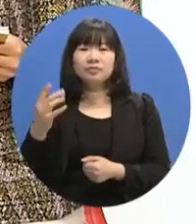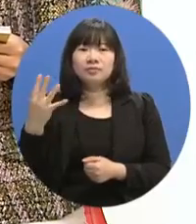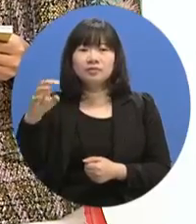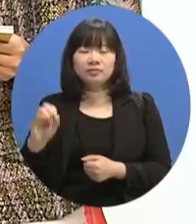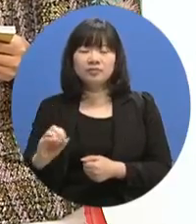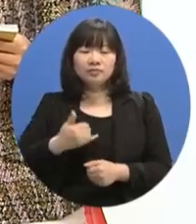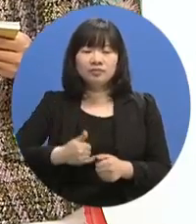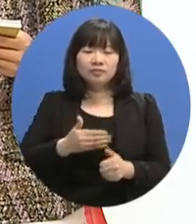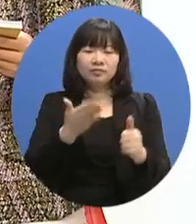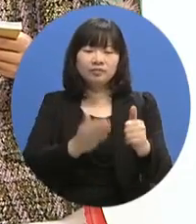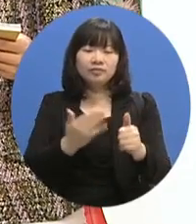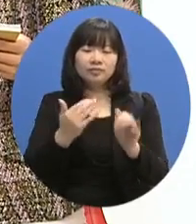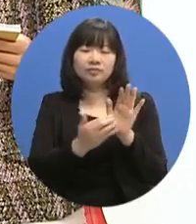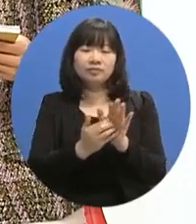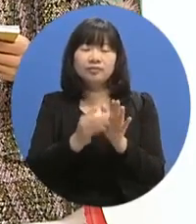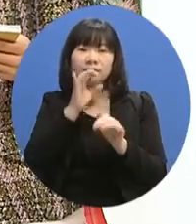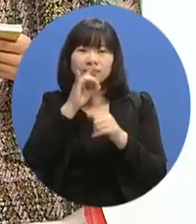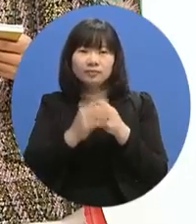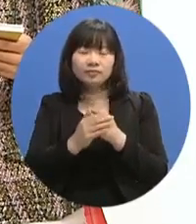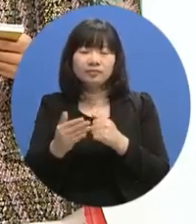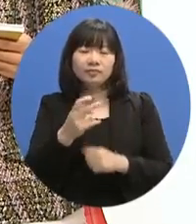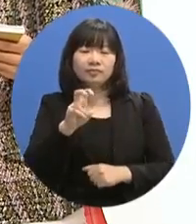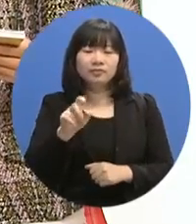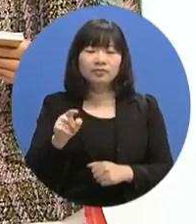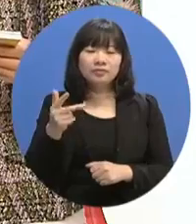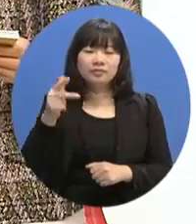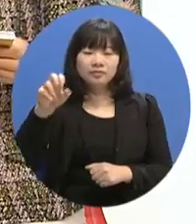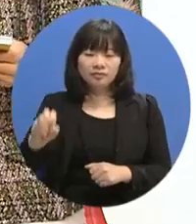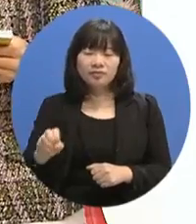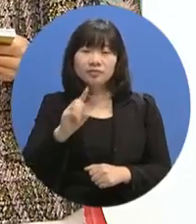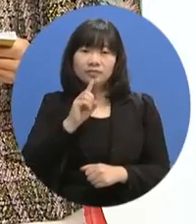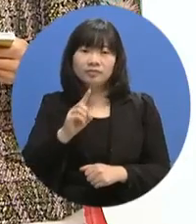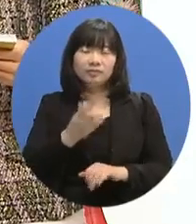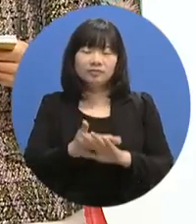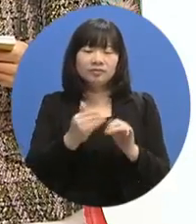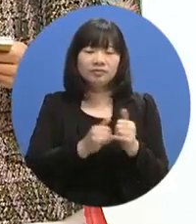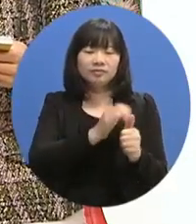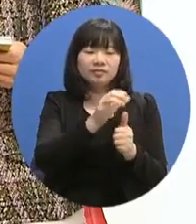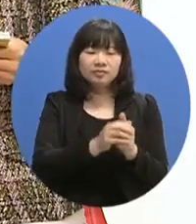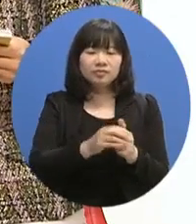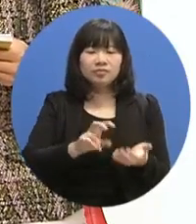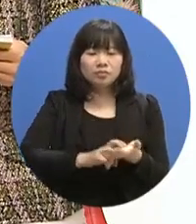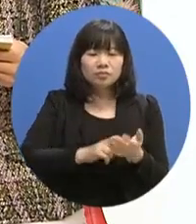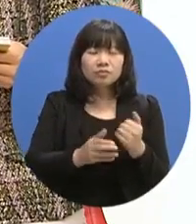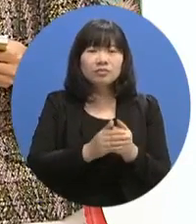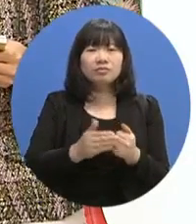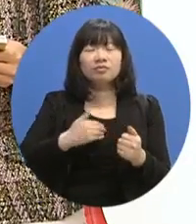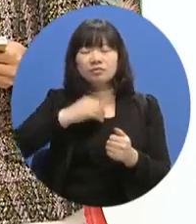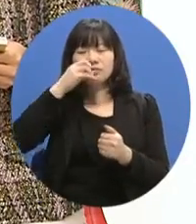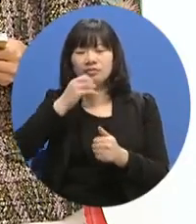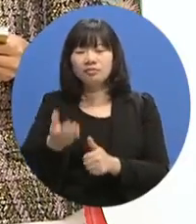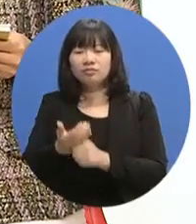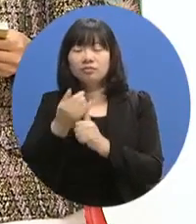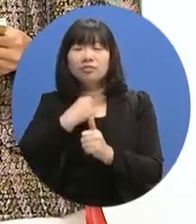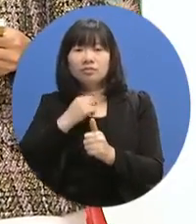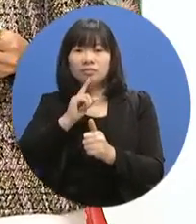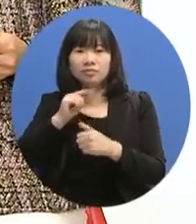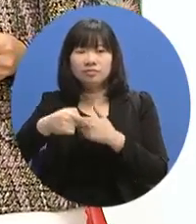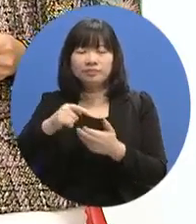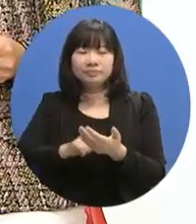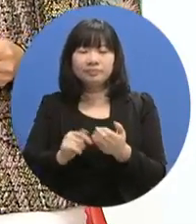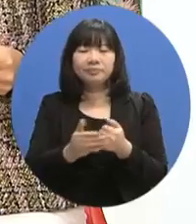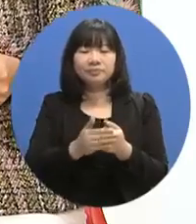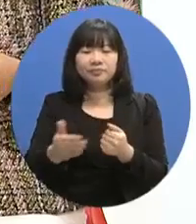자녀의 부탁을 거절할 수가 없어서가 20.7%라고 합니다. 남한테 네. 맡기고 불안해하느니 그냥 내가 키우겠다 이런 말씀, 마음이신